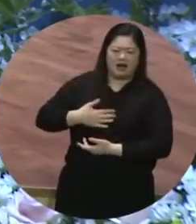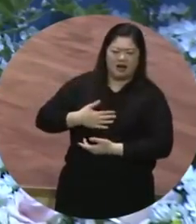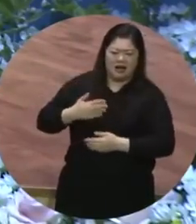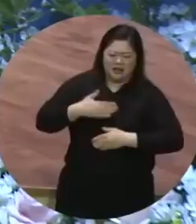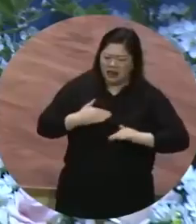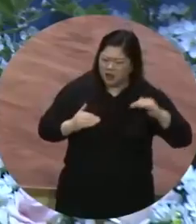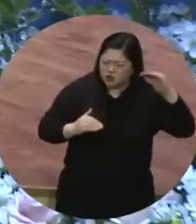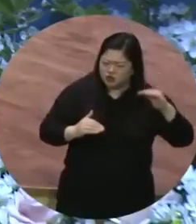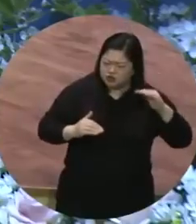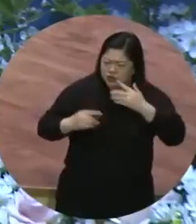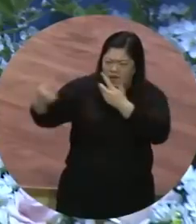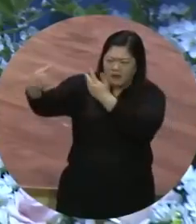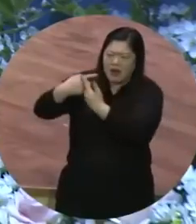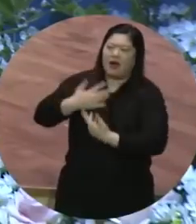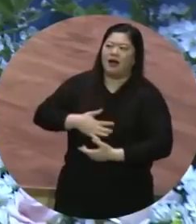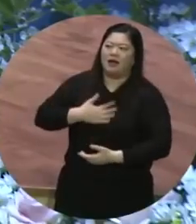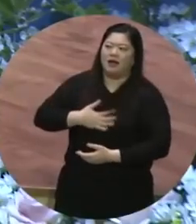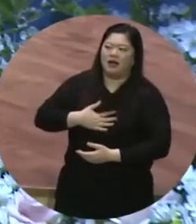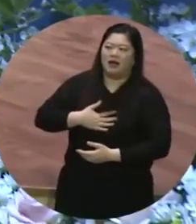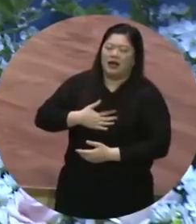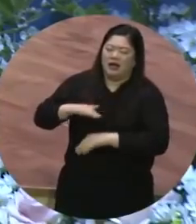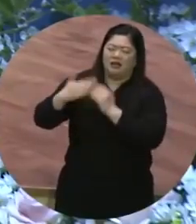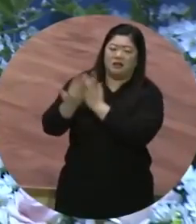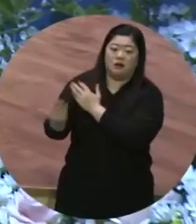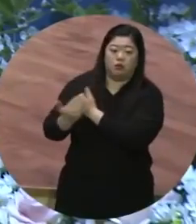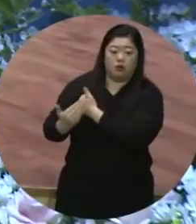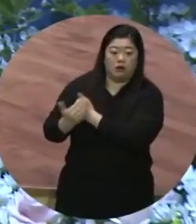하나님 알아서 당신 일을 다 이루어 가시는데,